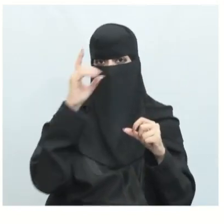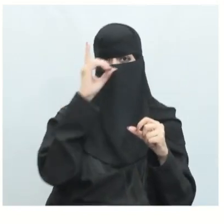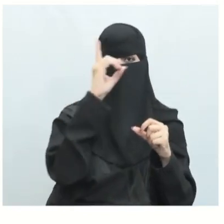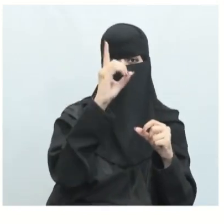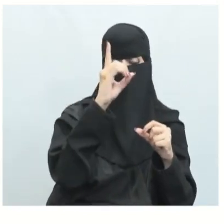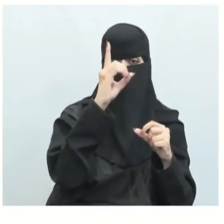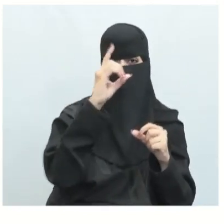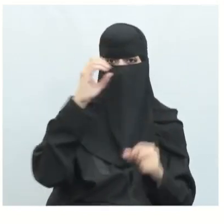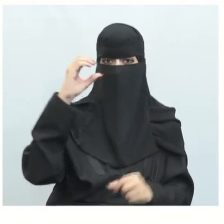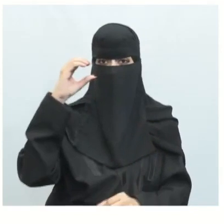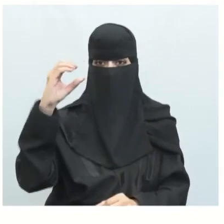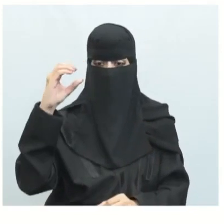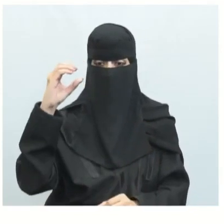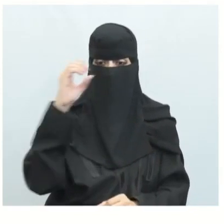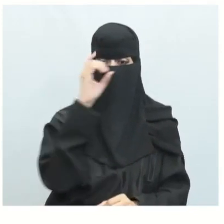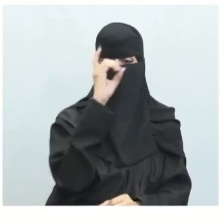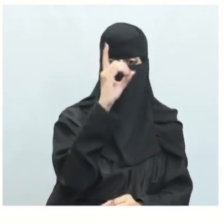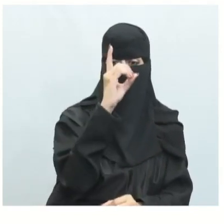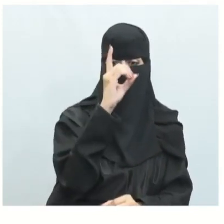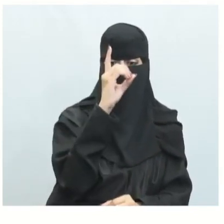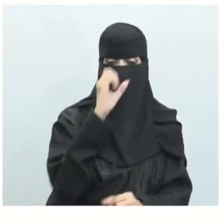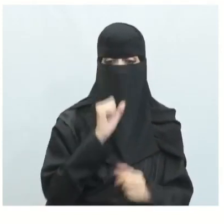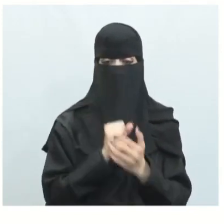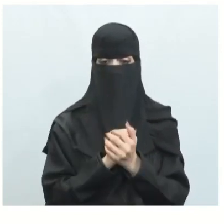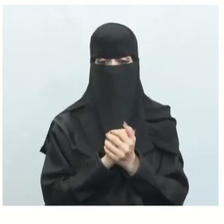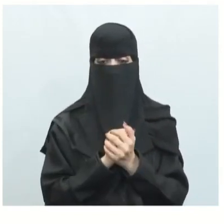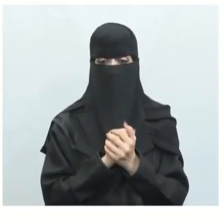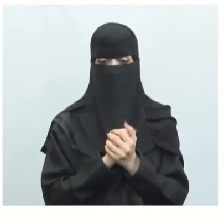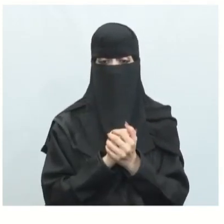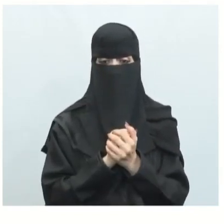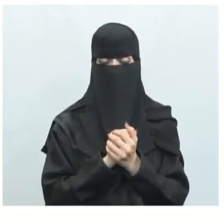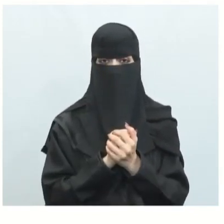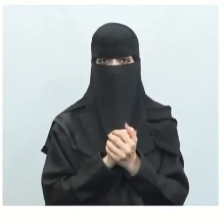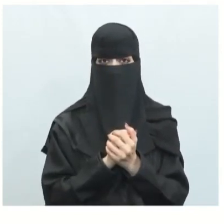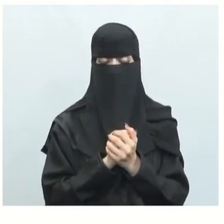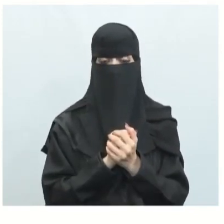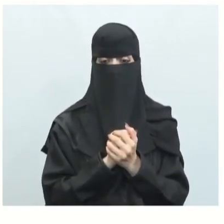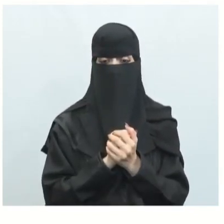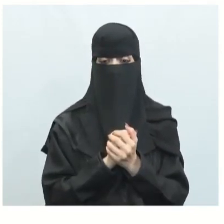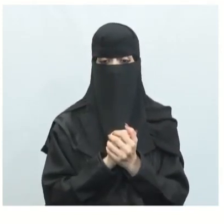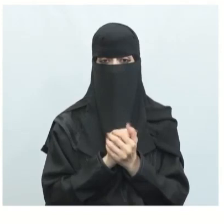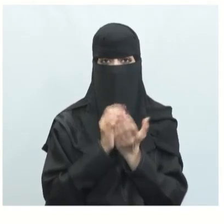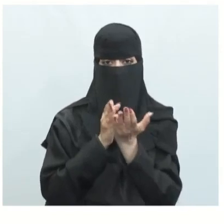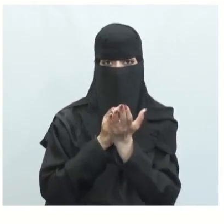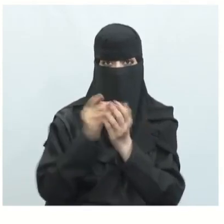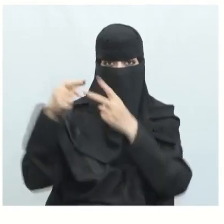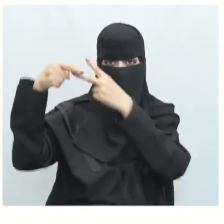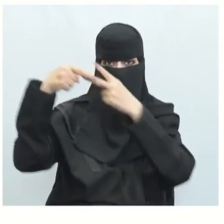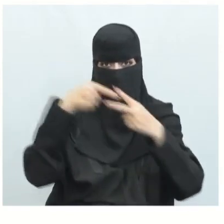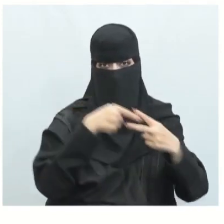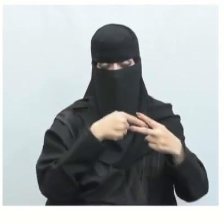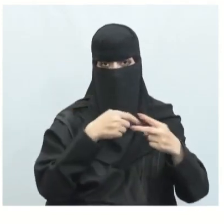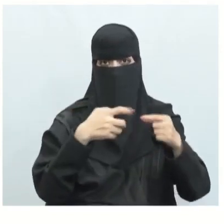نلاحظ هنا اتجاه السهم الى السي واتجاه السهم الى الدي اتجاه